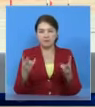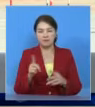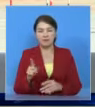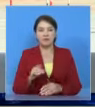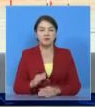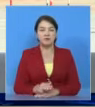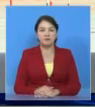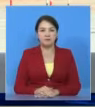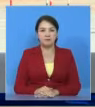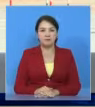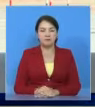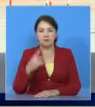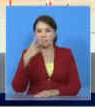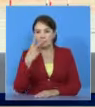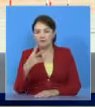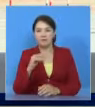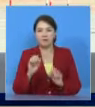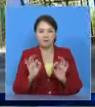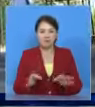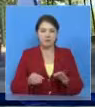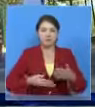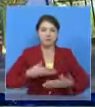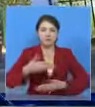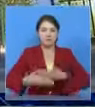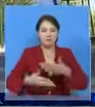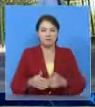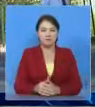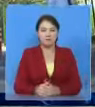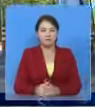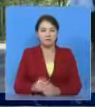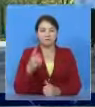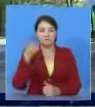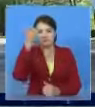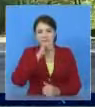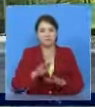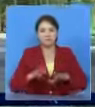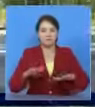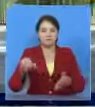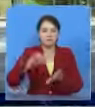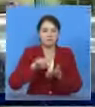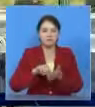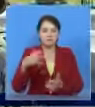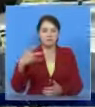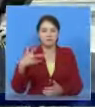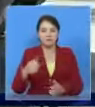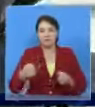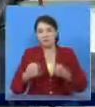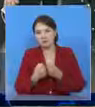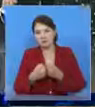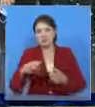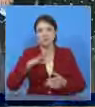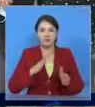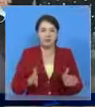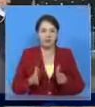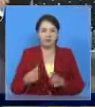жіберіп жатқанына көз жеткізіп барып өткені дұрыс болады. Бір жыл ішінде балалардың қатысуымен 33 жол көлік оқиғасы болды.